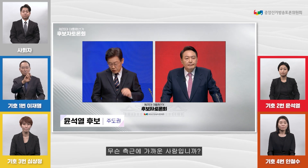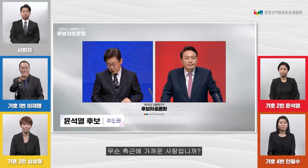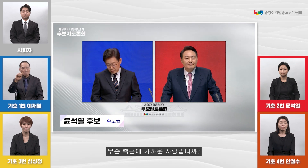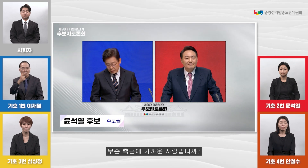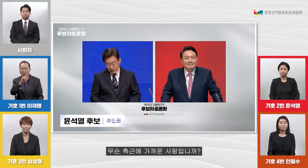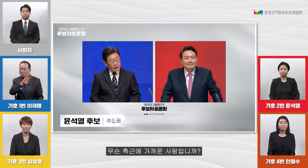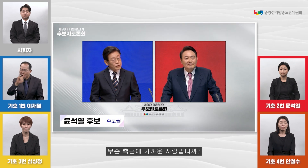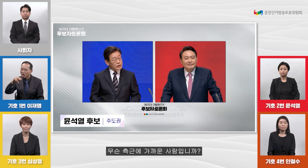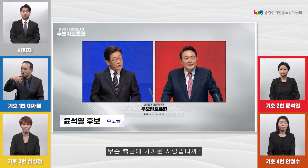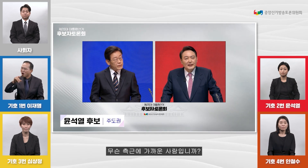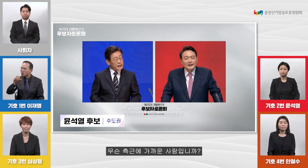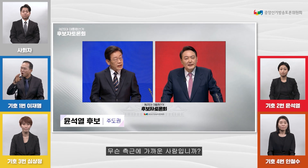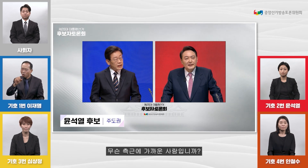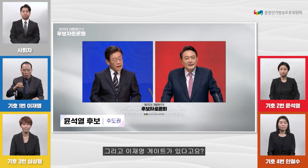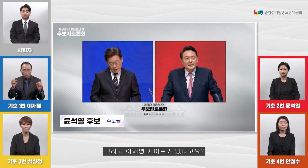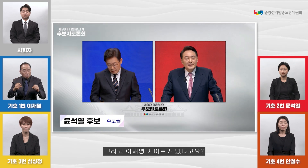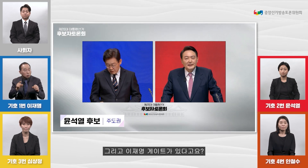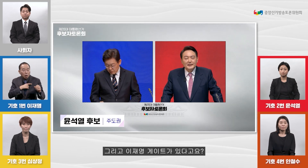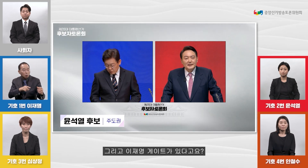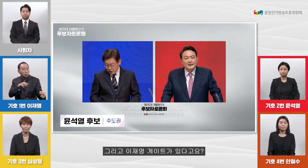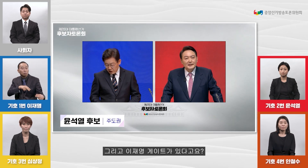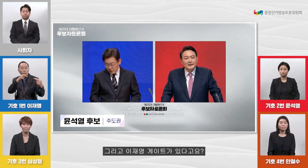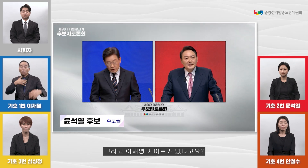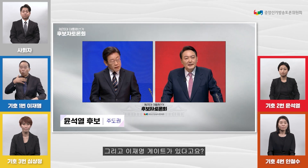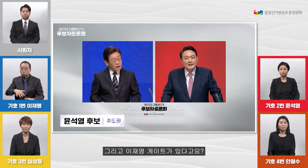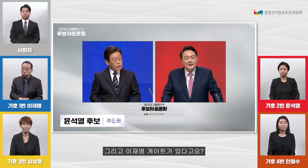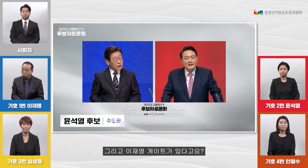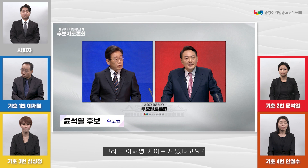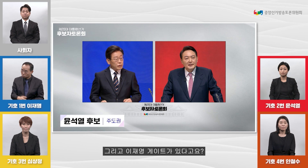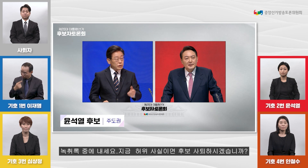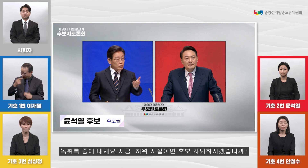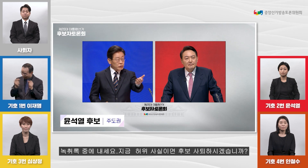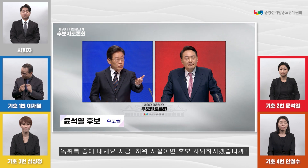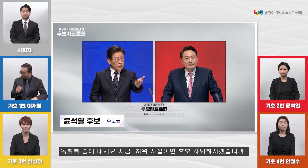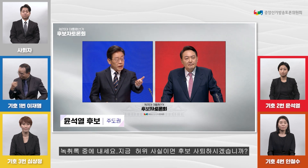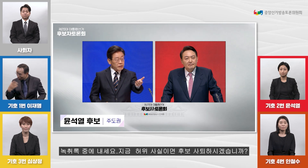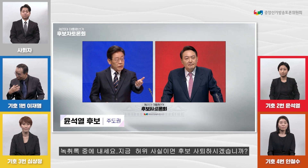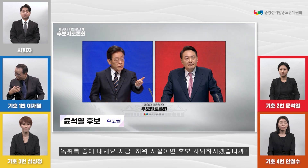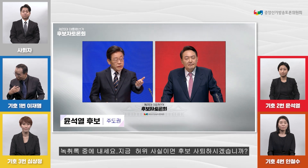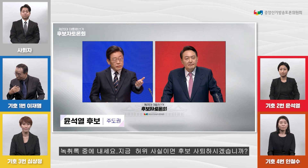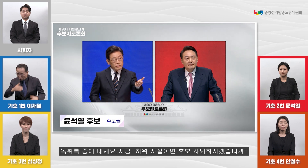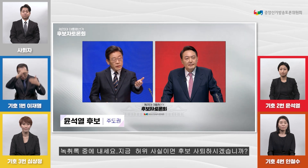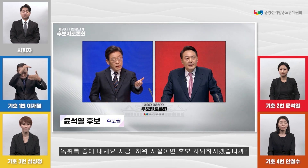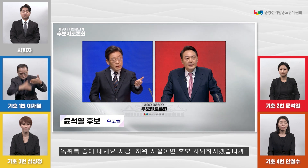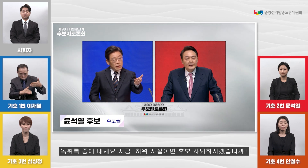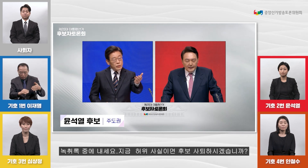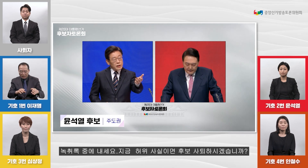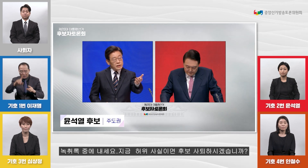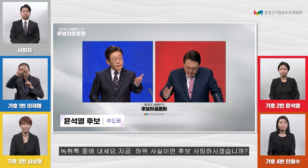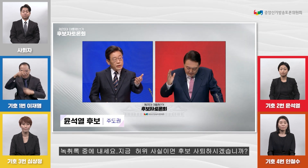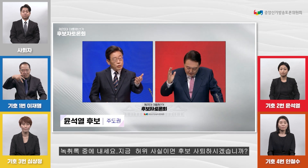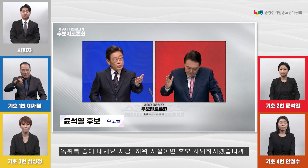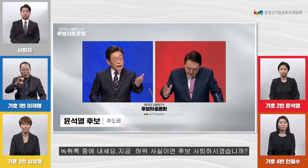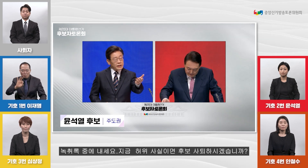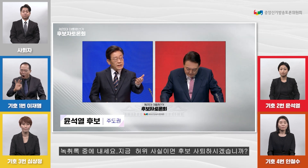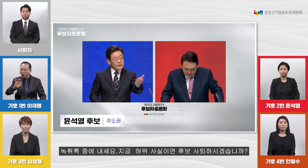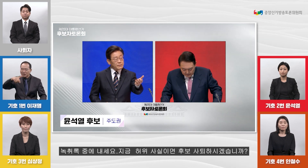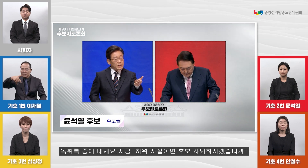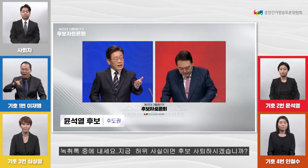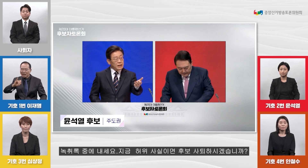없어요. 무슨 측근에 가까운 사람입니까? 그리고 이재명 게이트라고 있다고요. 그 녹취록 중에 내세요. 지금 허위 사실이면